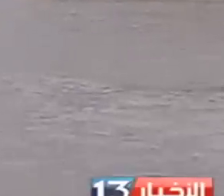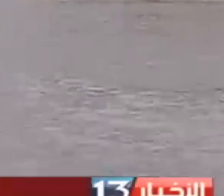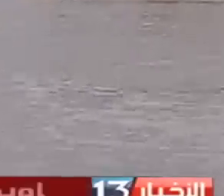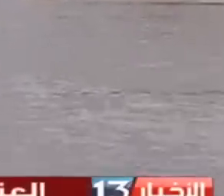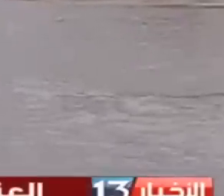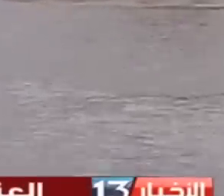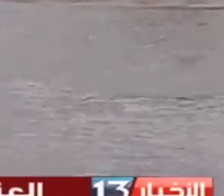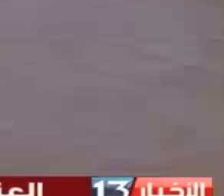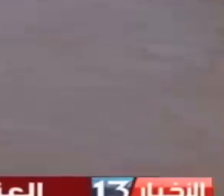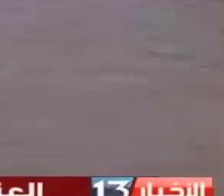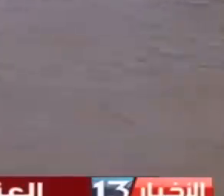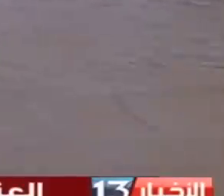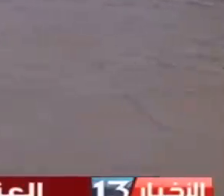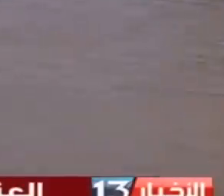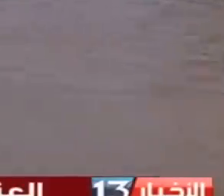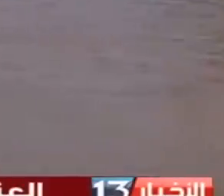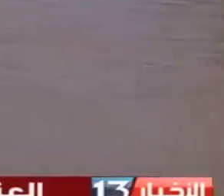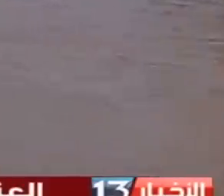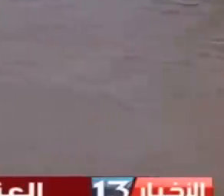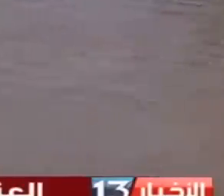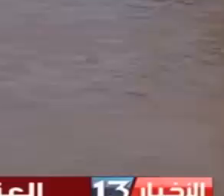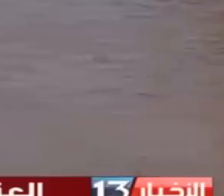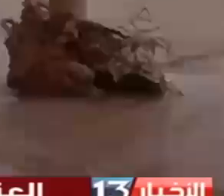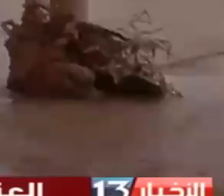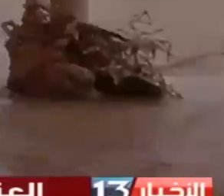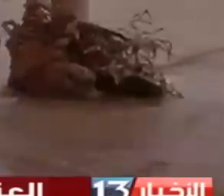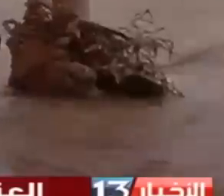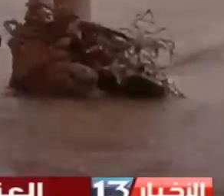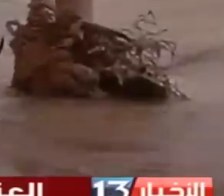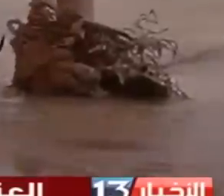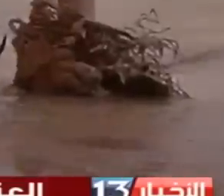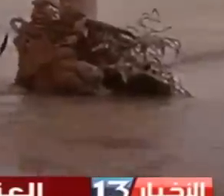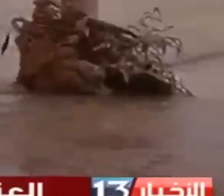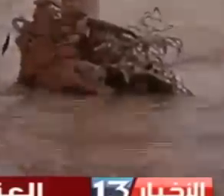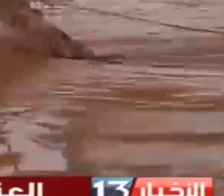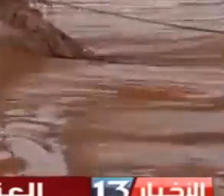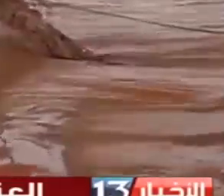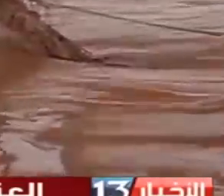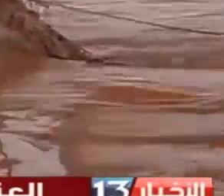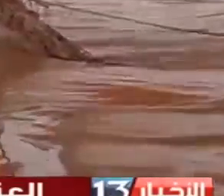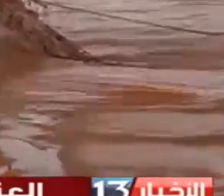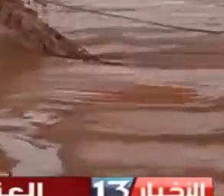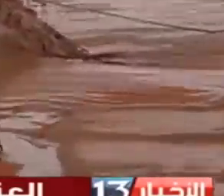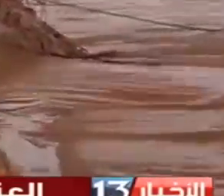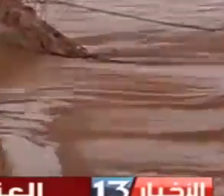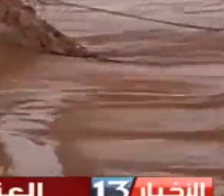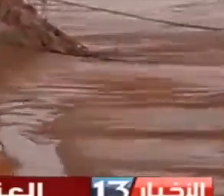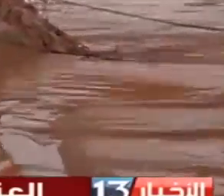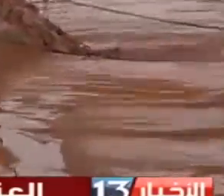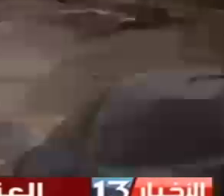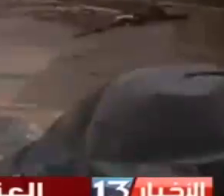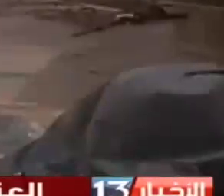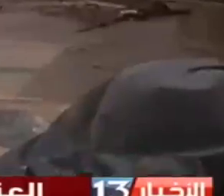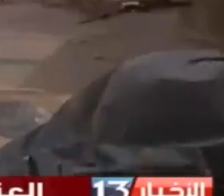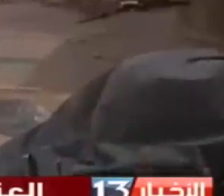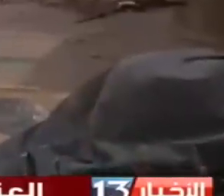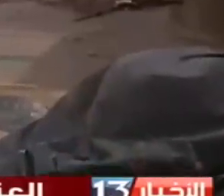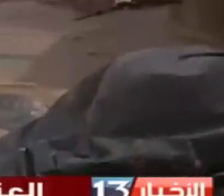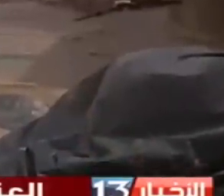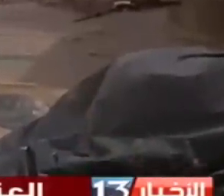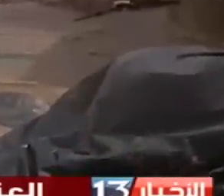اضرار جسيمه من جهه الى عدد من المنازل والمتاجر وتدخل فرق الحمايه المدنيه